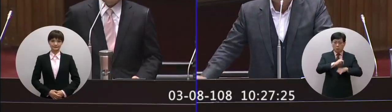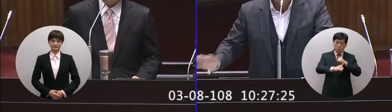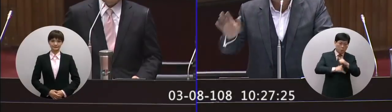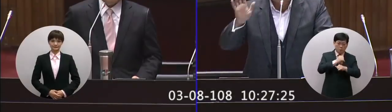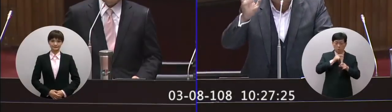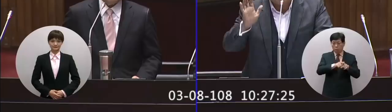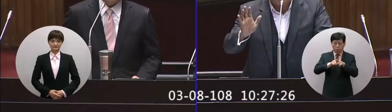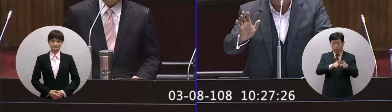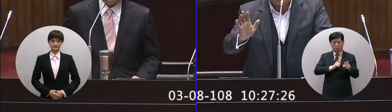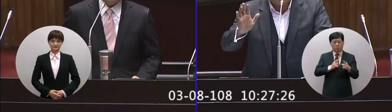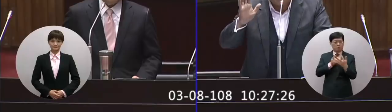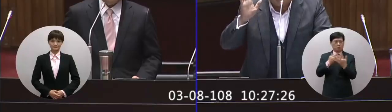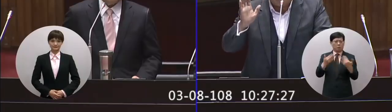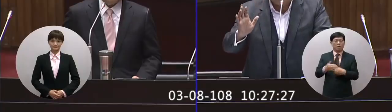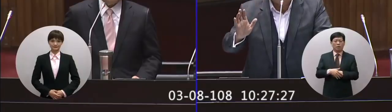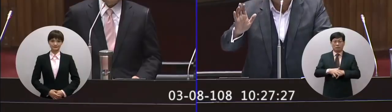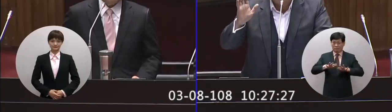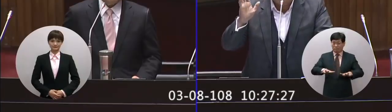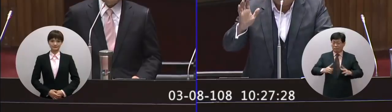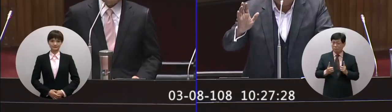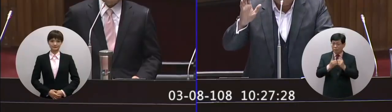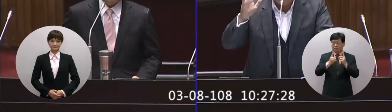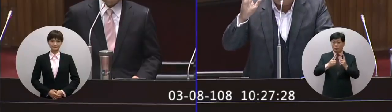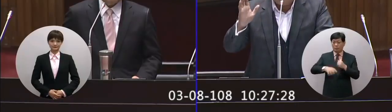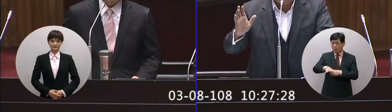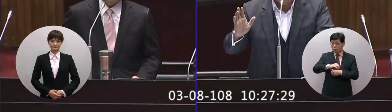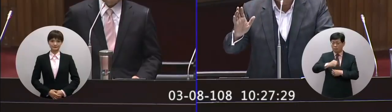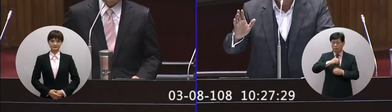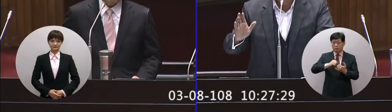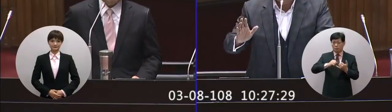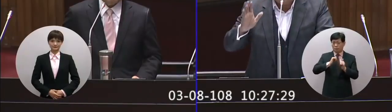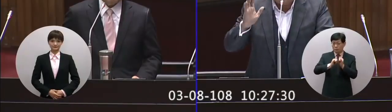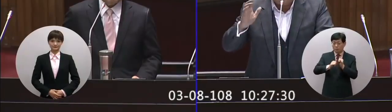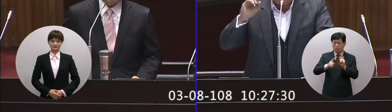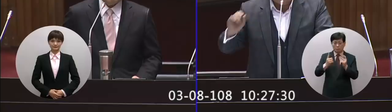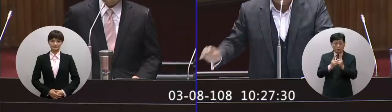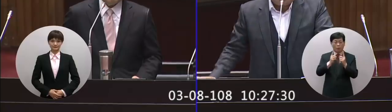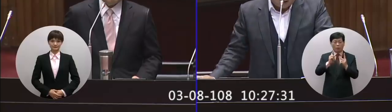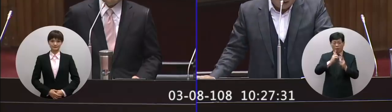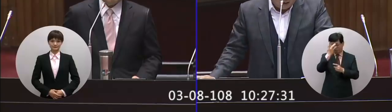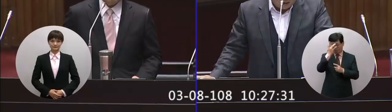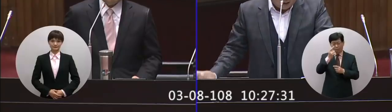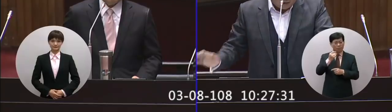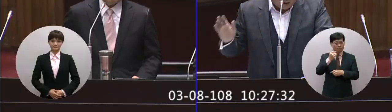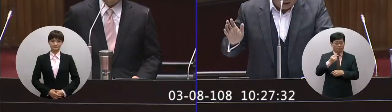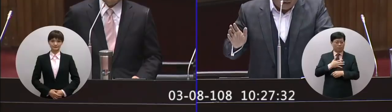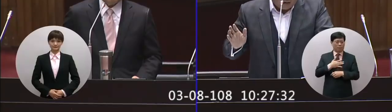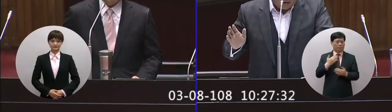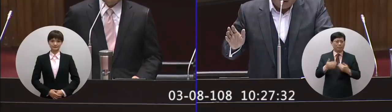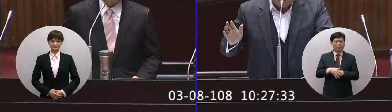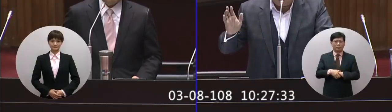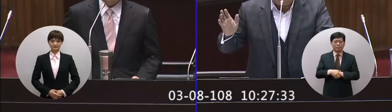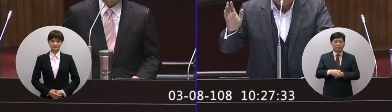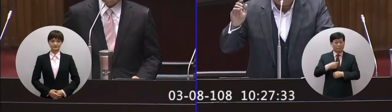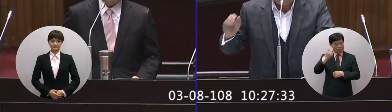活。所以讲，我相信你一定了解咱现主席所有台湾社会百姓所遇到的问题。但是我想